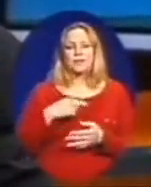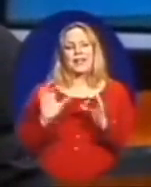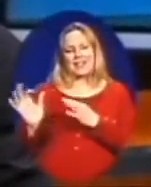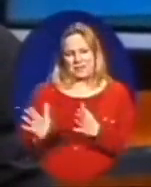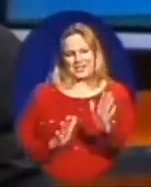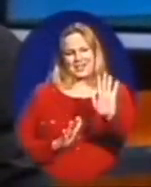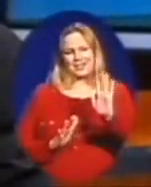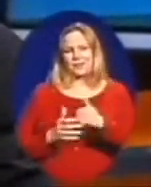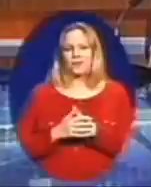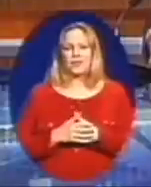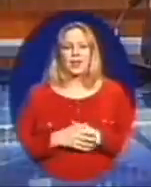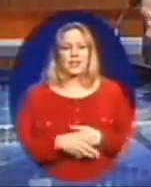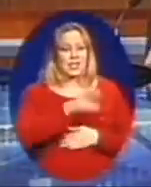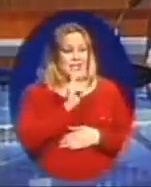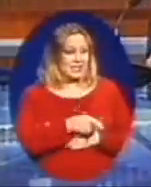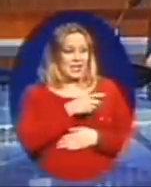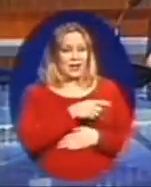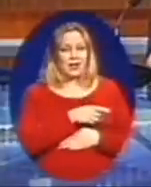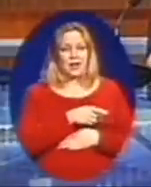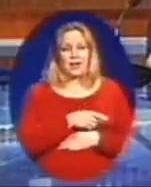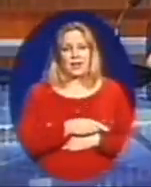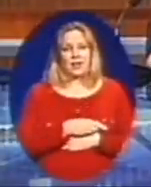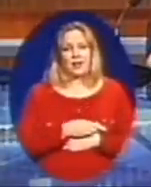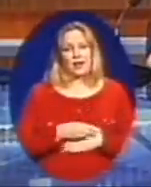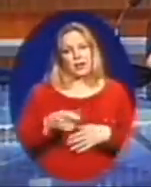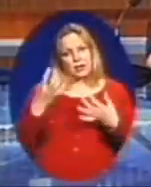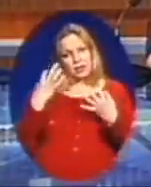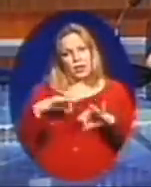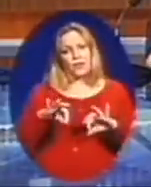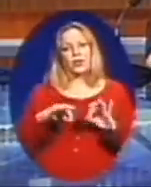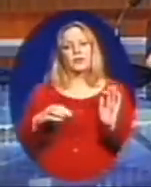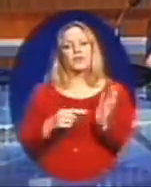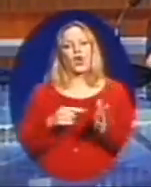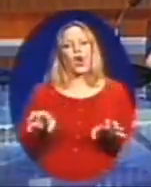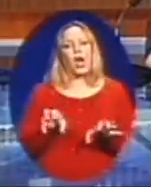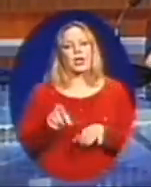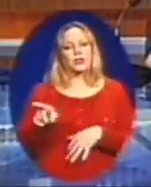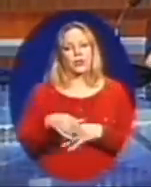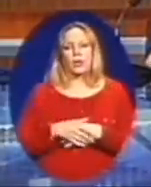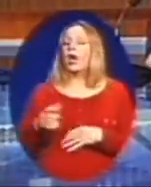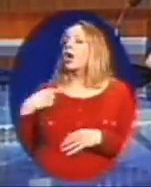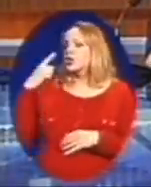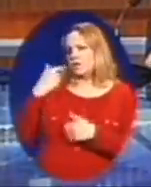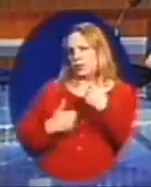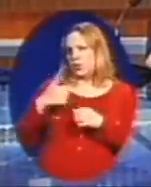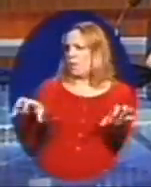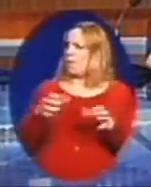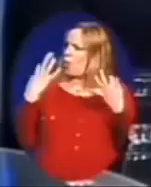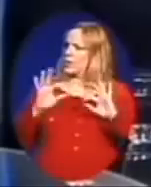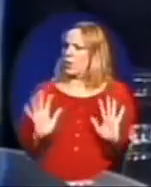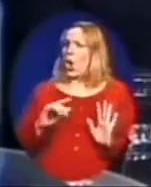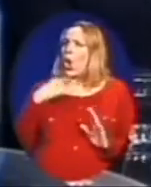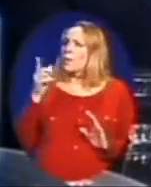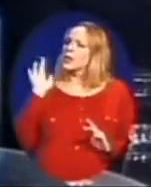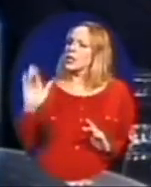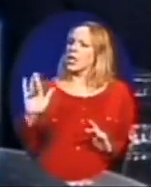בסדר. אבל תצטרך להיות נהוג בכבוד אם אתה לא רוצה להרגיז אותו. אני חושב שכל ההתמודדות הזו הייתה מכובדת מאוד, לא אמרתי מילה